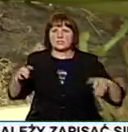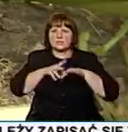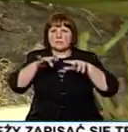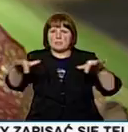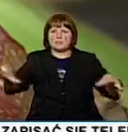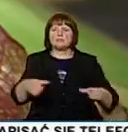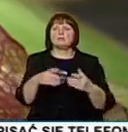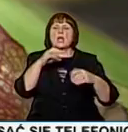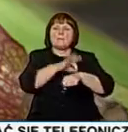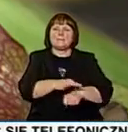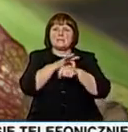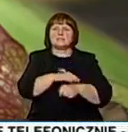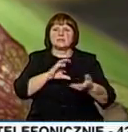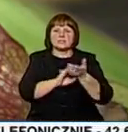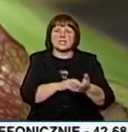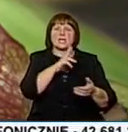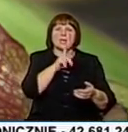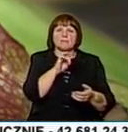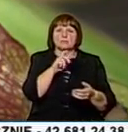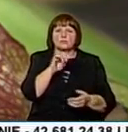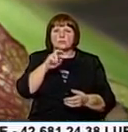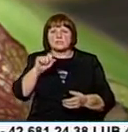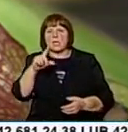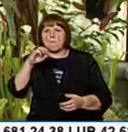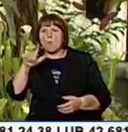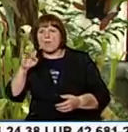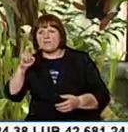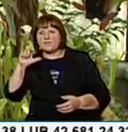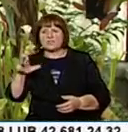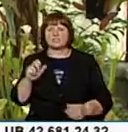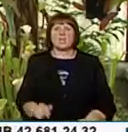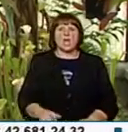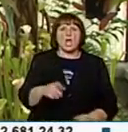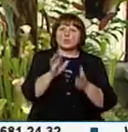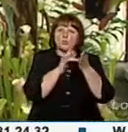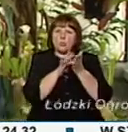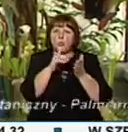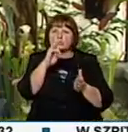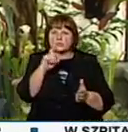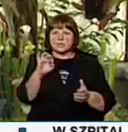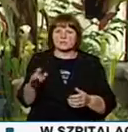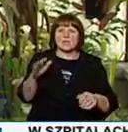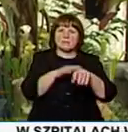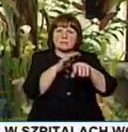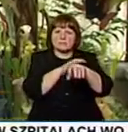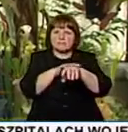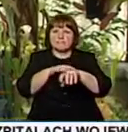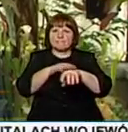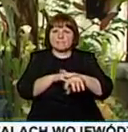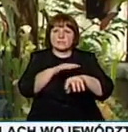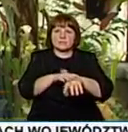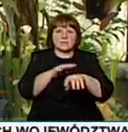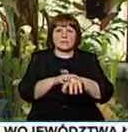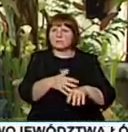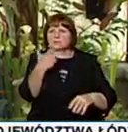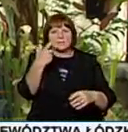rośliny mięsożerne – kapturnica, saracenia i pływacz. Tłustosz jest bardzo ciekawy, do których się przyklejają owady, nie są świadome tego, że